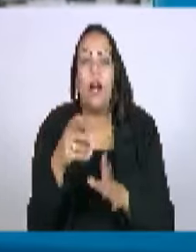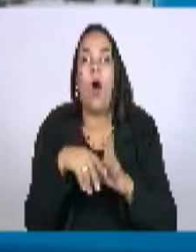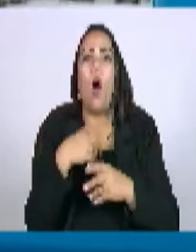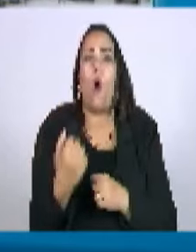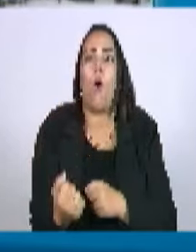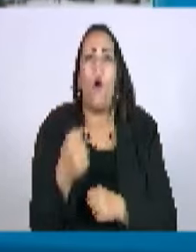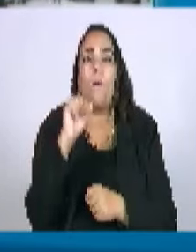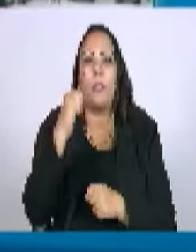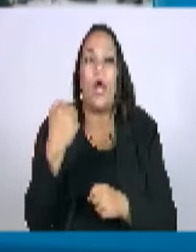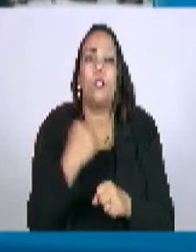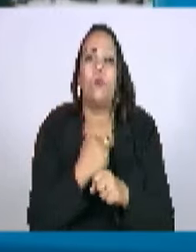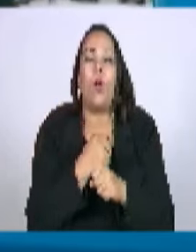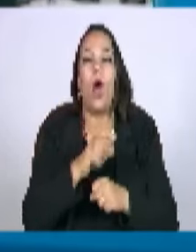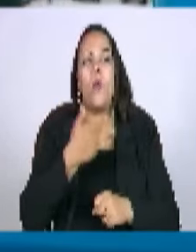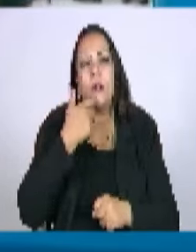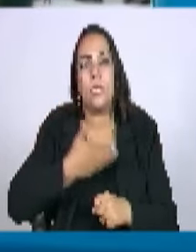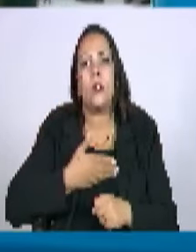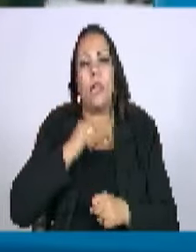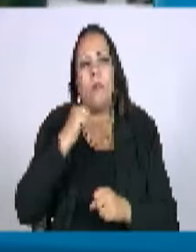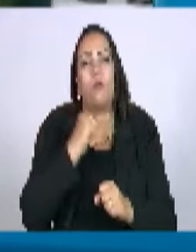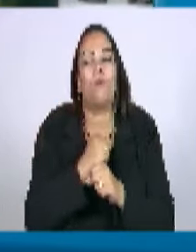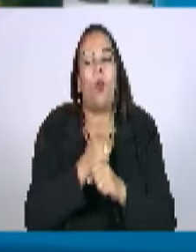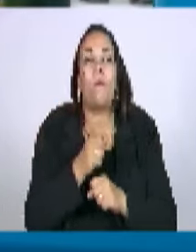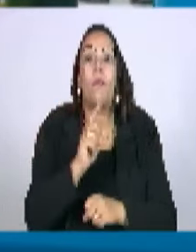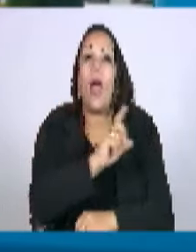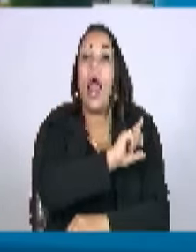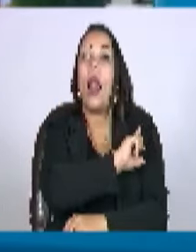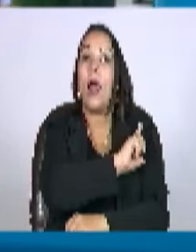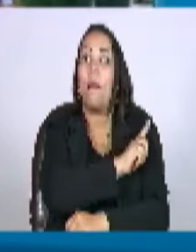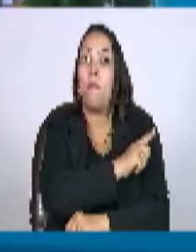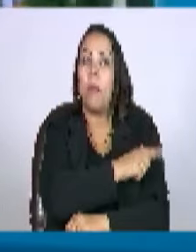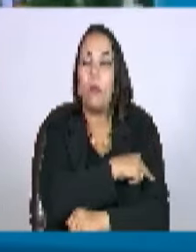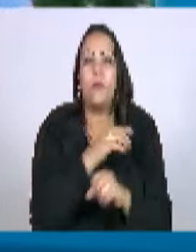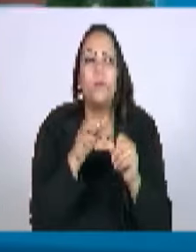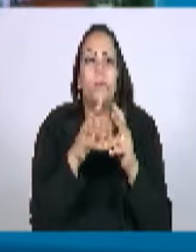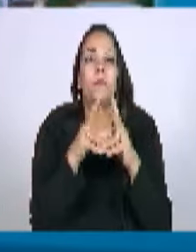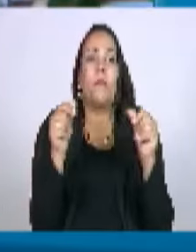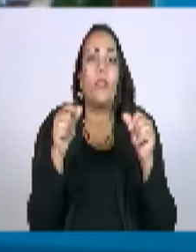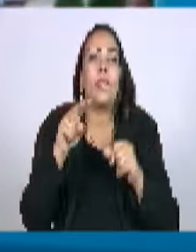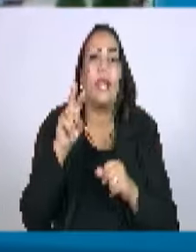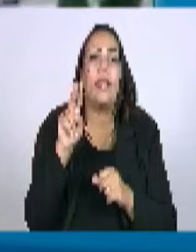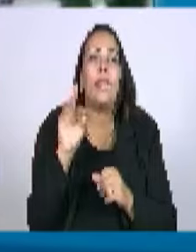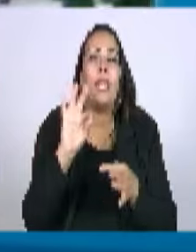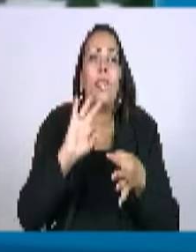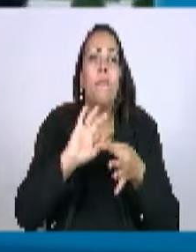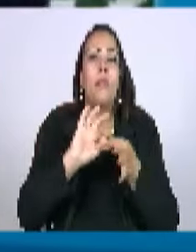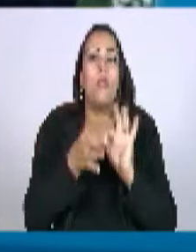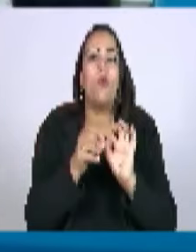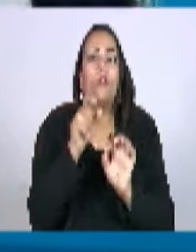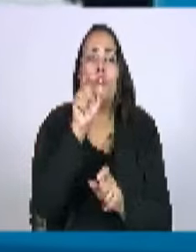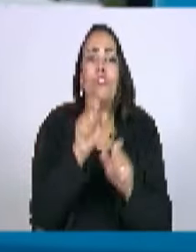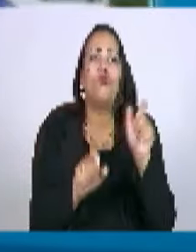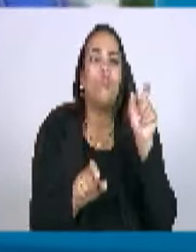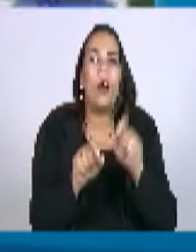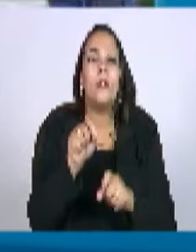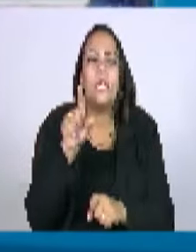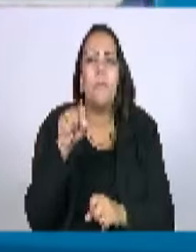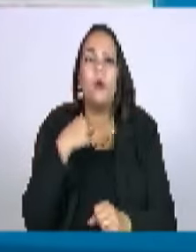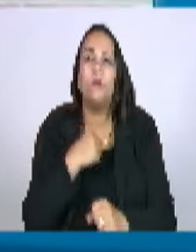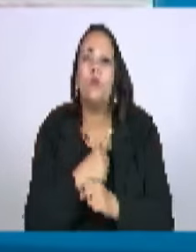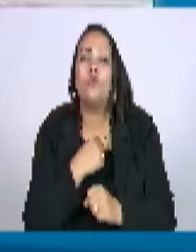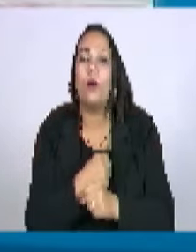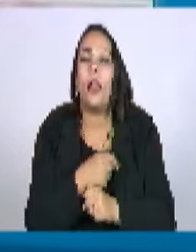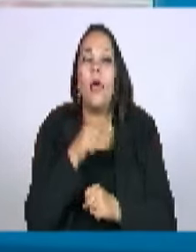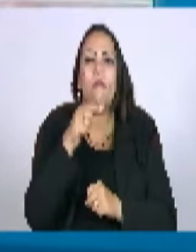سن العمل المانيا فقدت 2 مليون واحد ممن يعملون